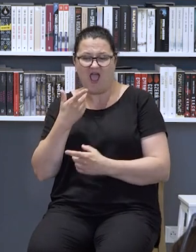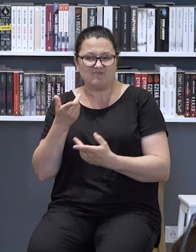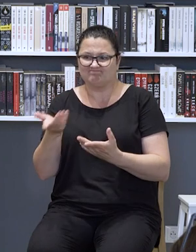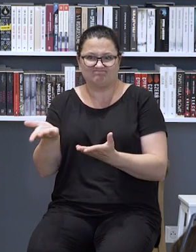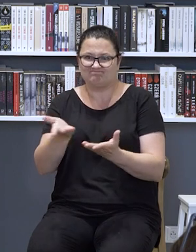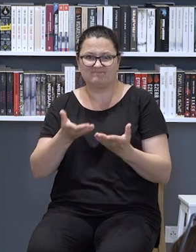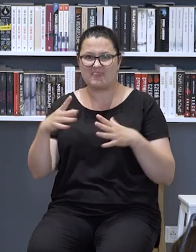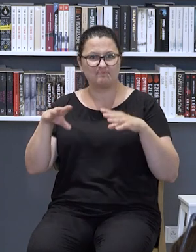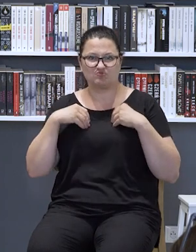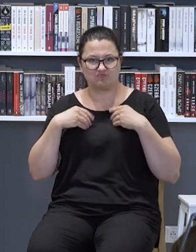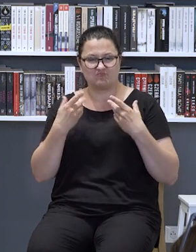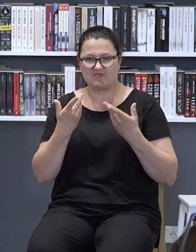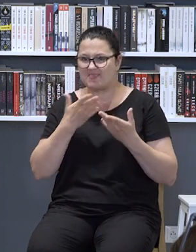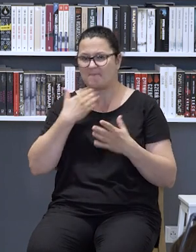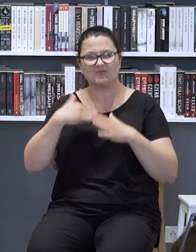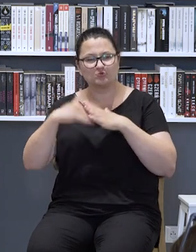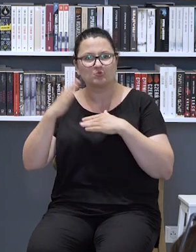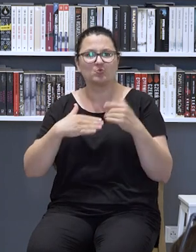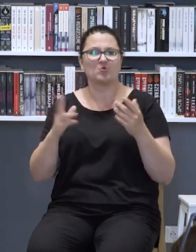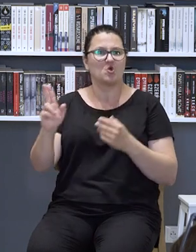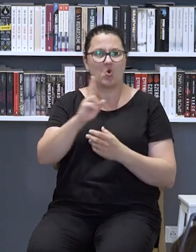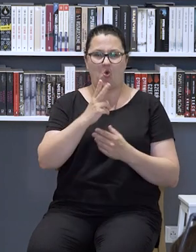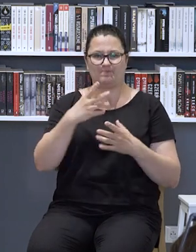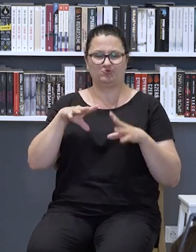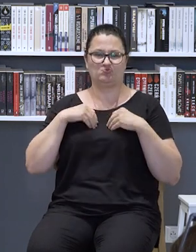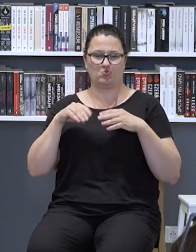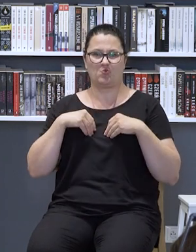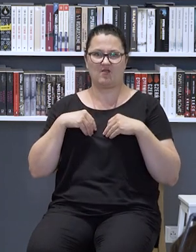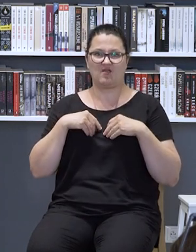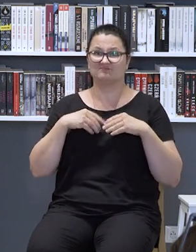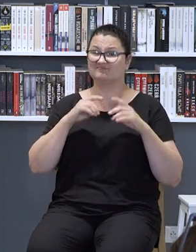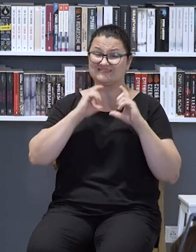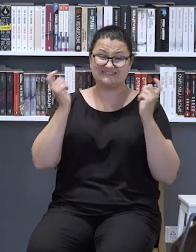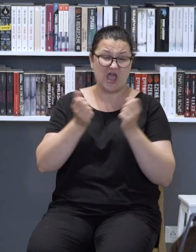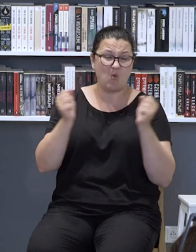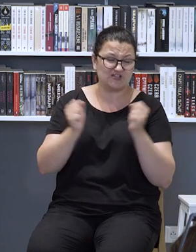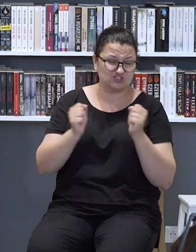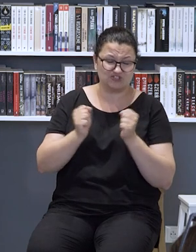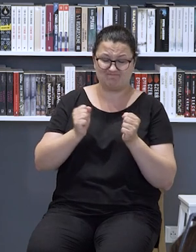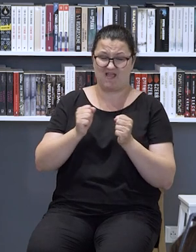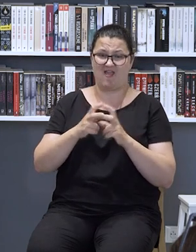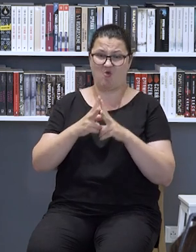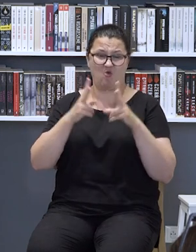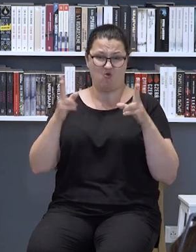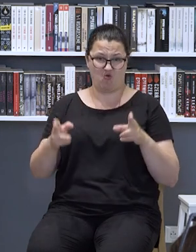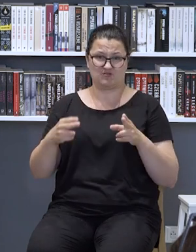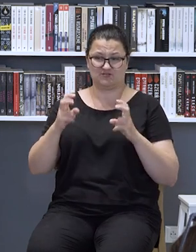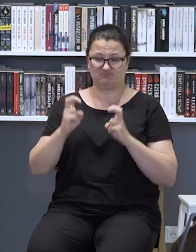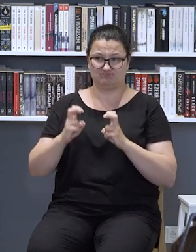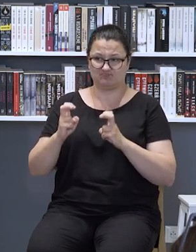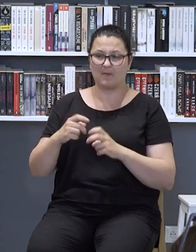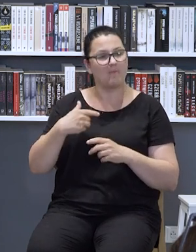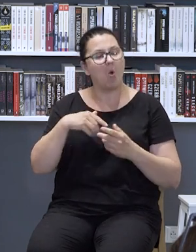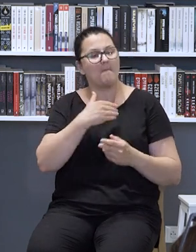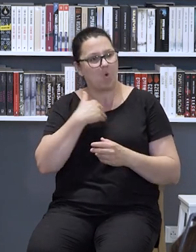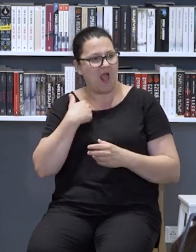struktury w Polsce, która by ich mogła przyjąć. I oni tam siedzieli całą zimę. Bo oni dla Polaków nie byli Polakami, tylko Żydami